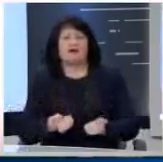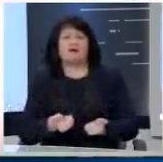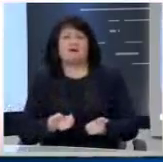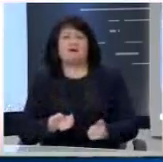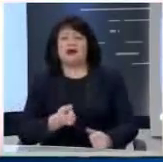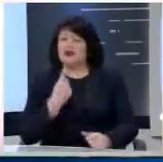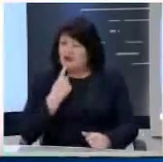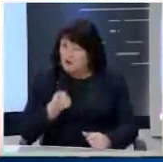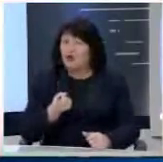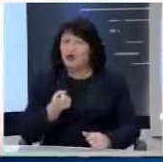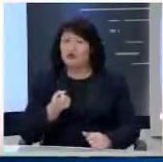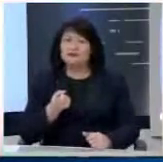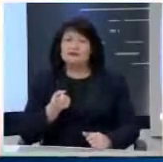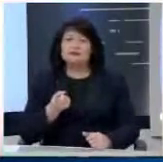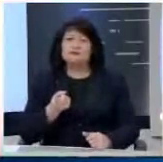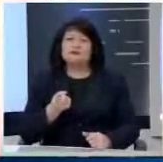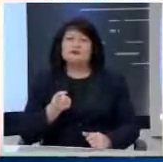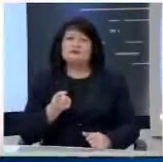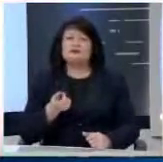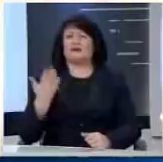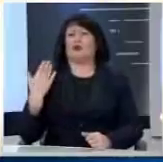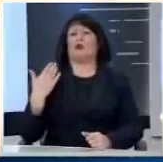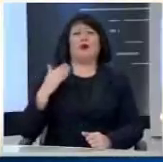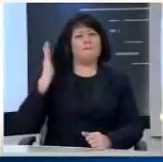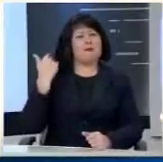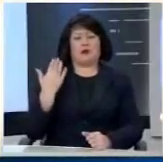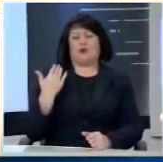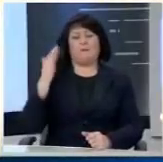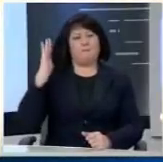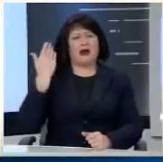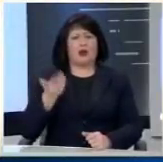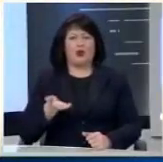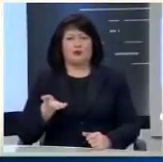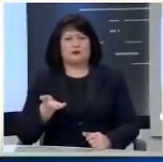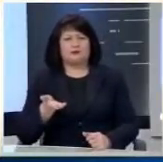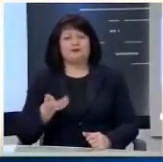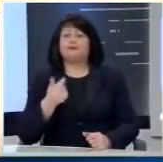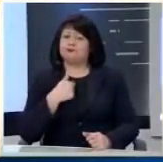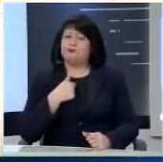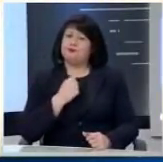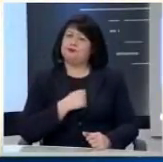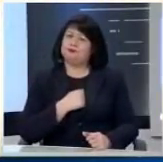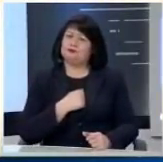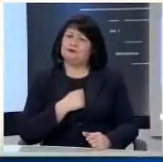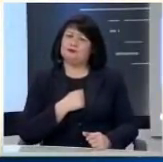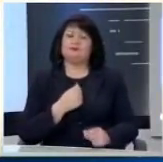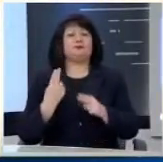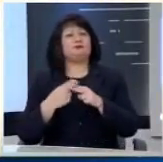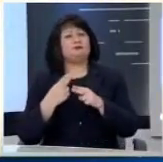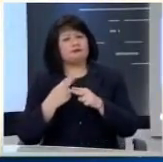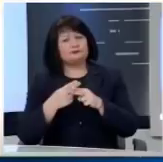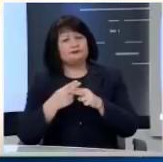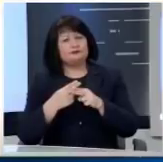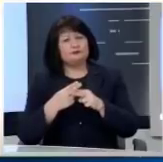Αλλά θα αναφερθώ και στο πρόσφατο παρελθόν. Διότι για μας όση αξία